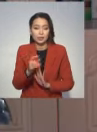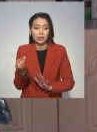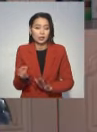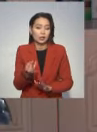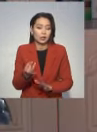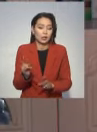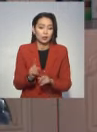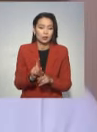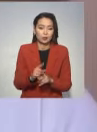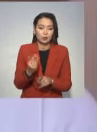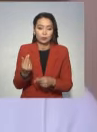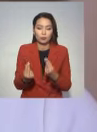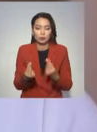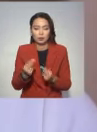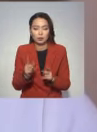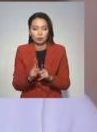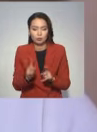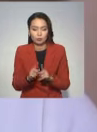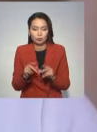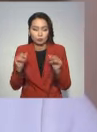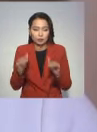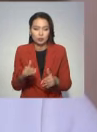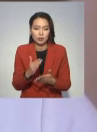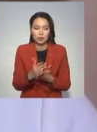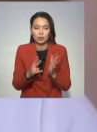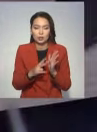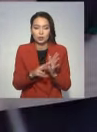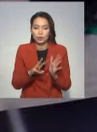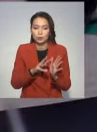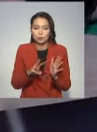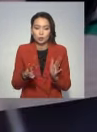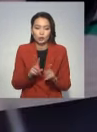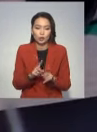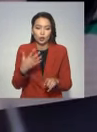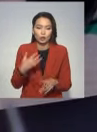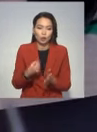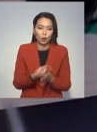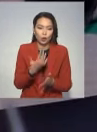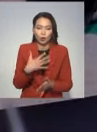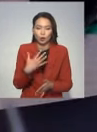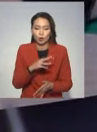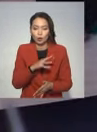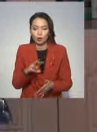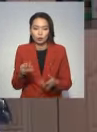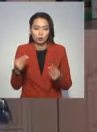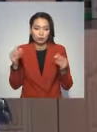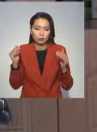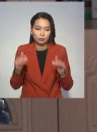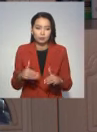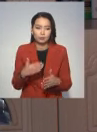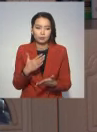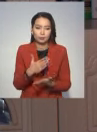десе, кейін ойынға салынып кеткен. 8 миллион теңгеден 50 миллионға дейін желге шашқан.